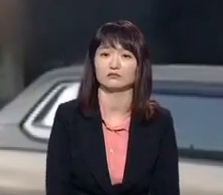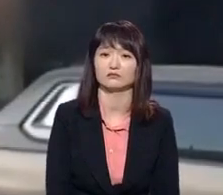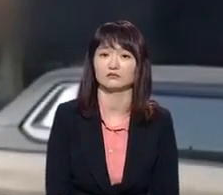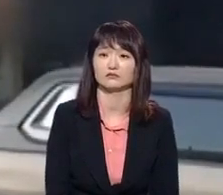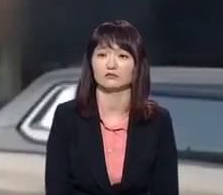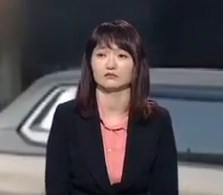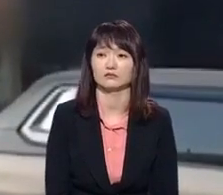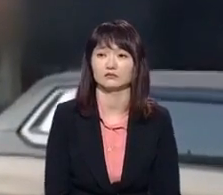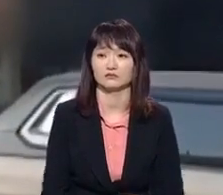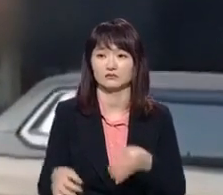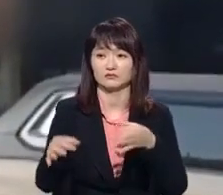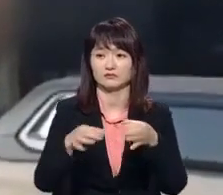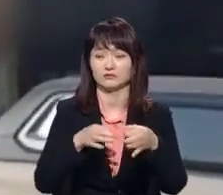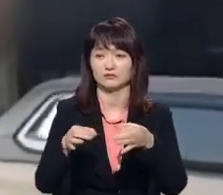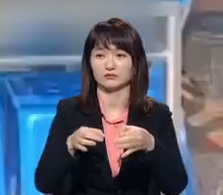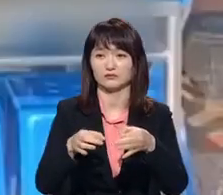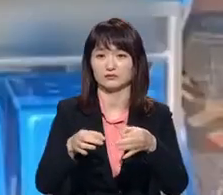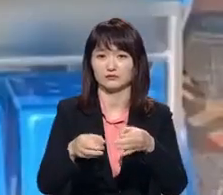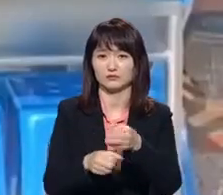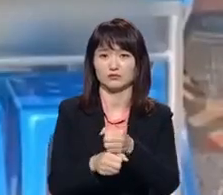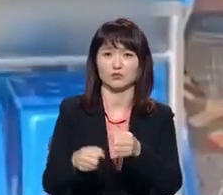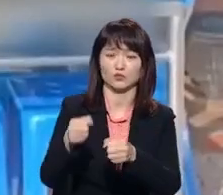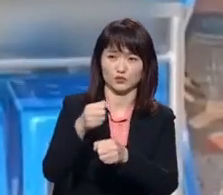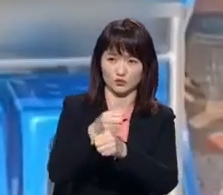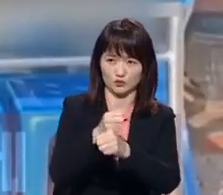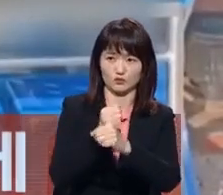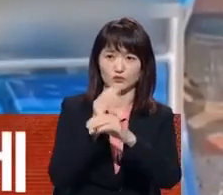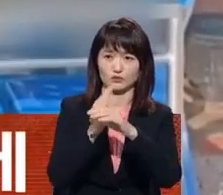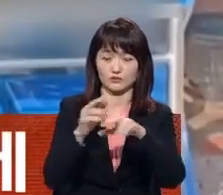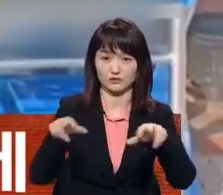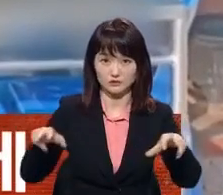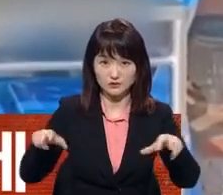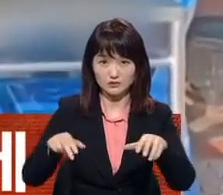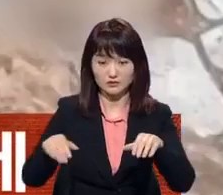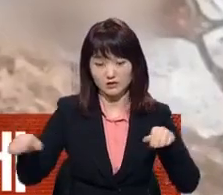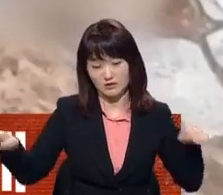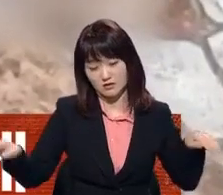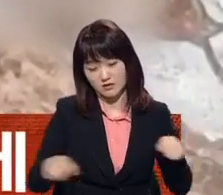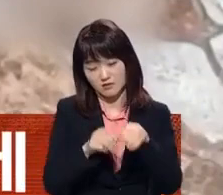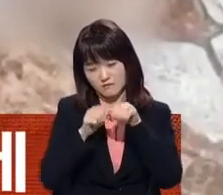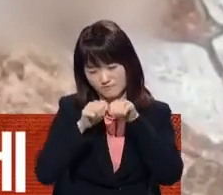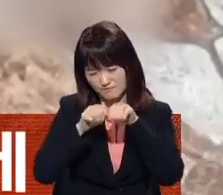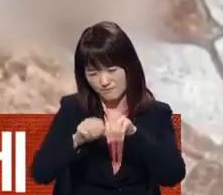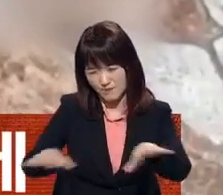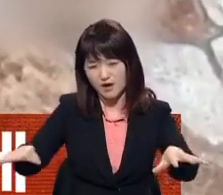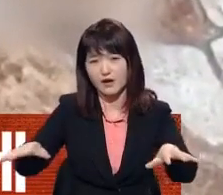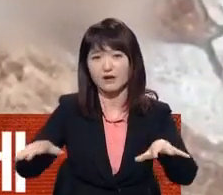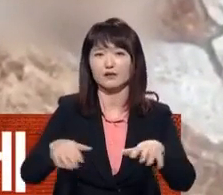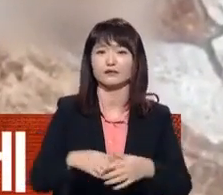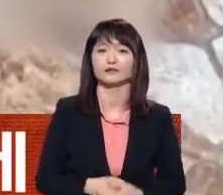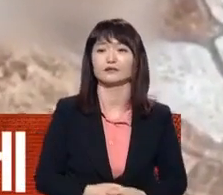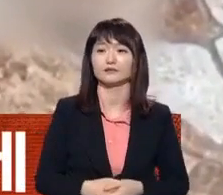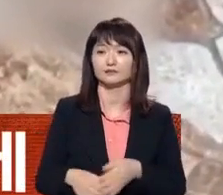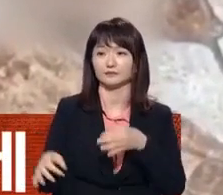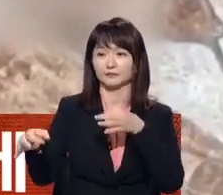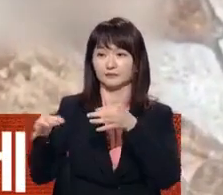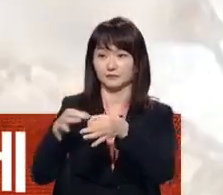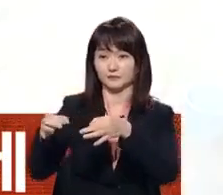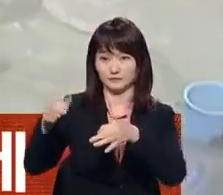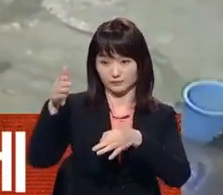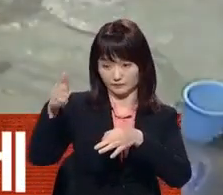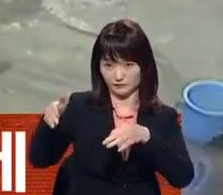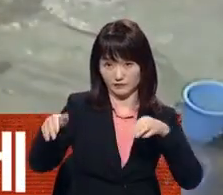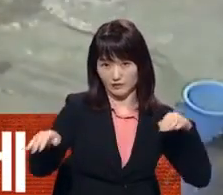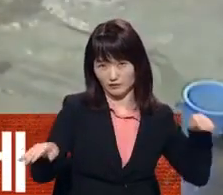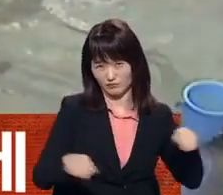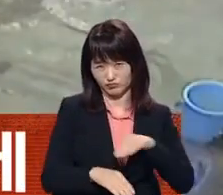가게는 현재 많이 복구가 된 상태지만요 아직까지도 사고 당시에 파편들이 곳곳에 널부러져 있습니다 가게로 돌진한 차량